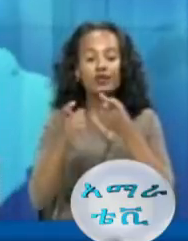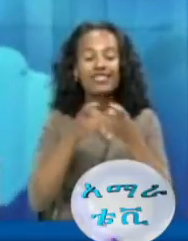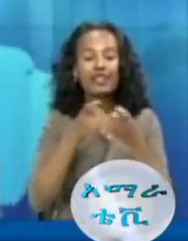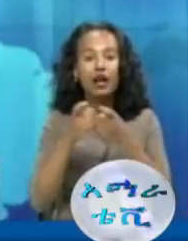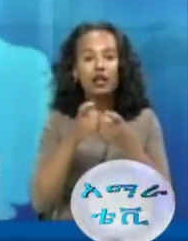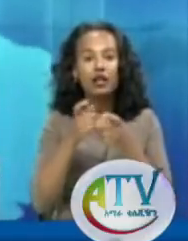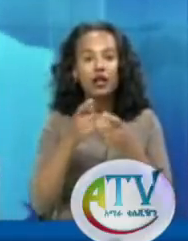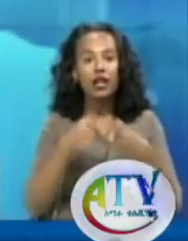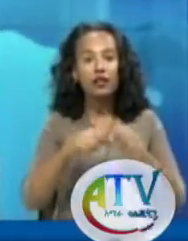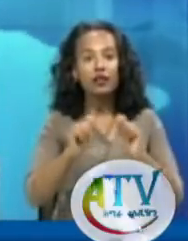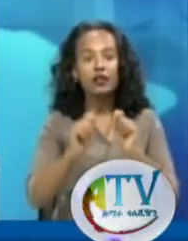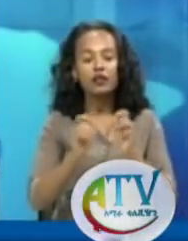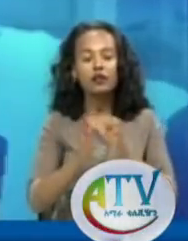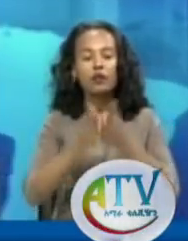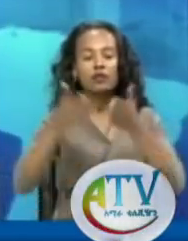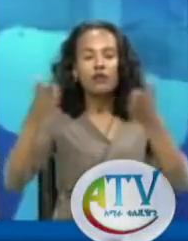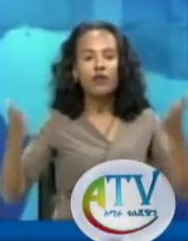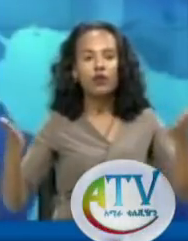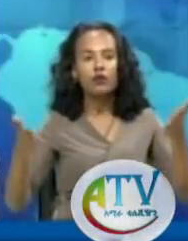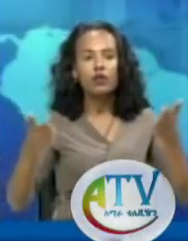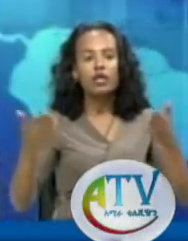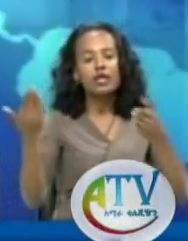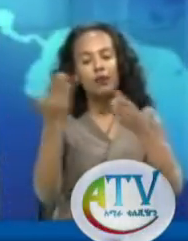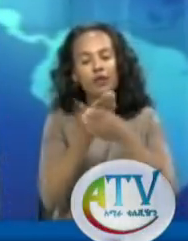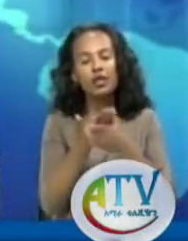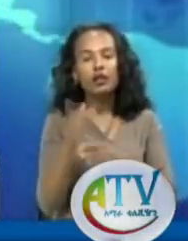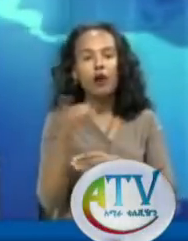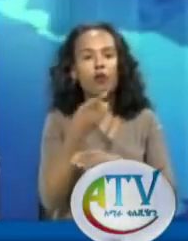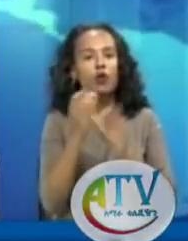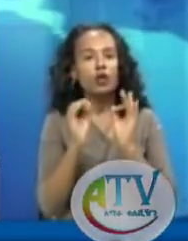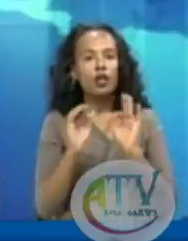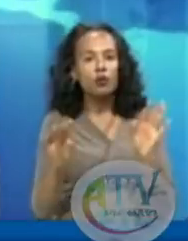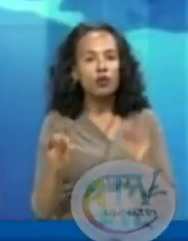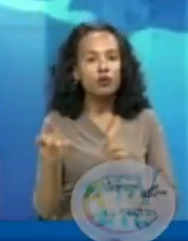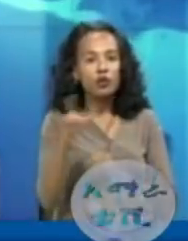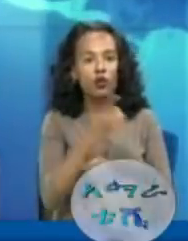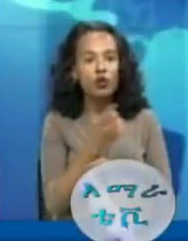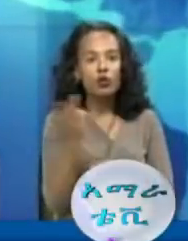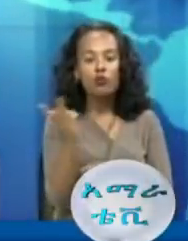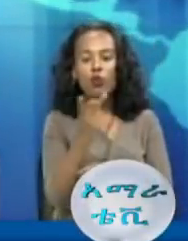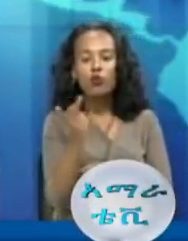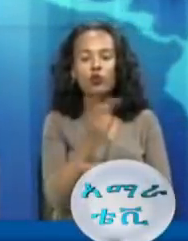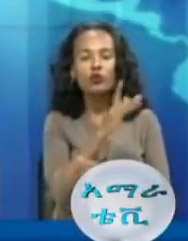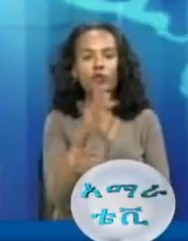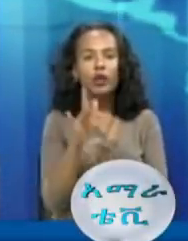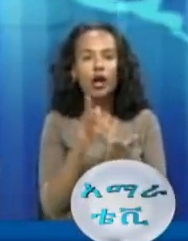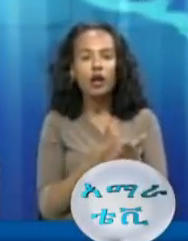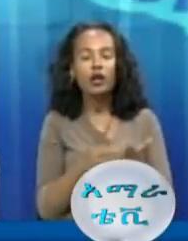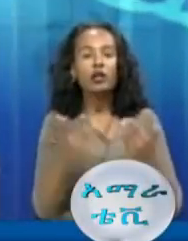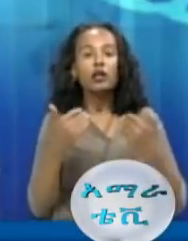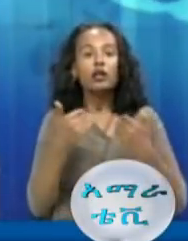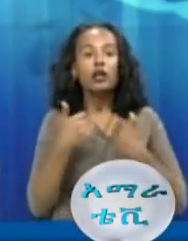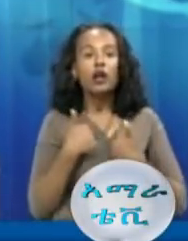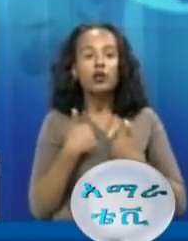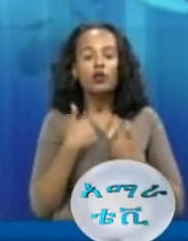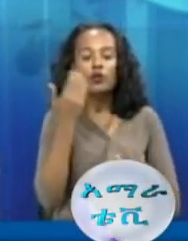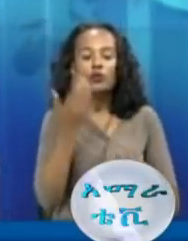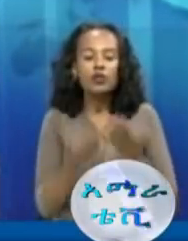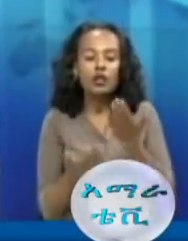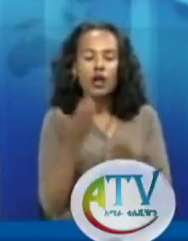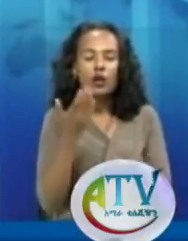ጥረትም መስፋፋቱን የሚገታ መሆን የለበትም። ስለሆነም በሁለቱ መካከል ያለውን